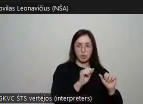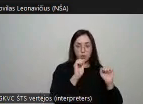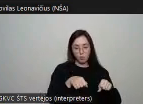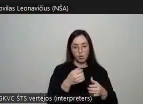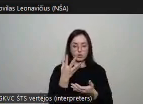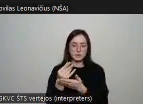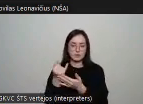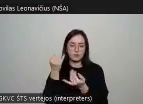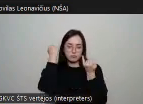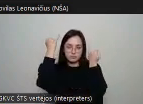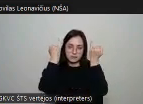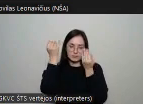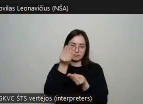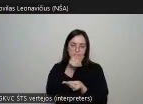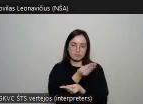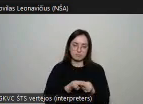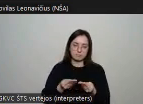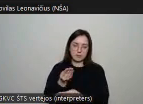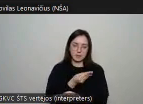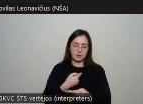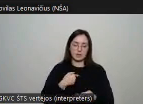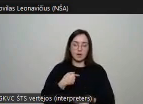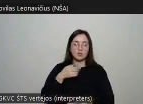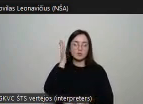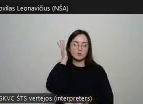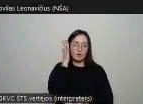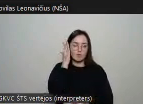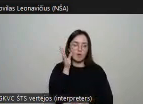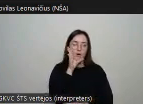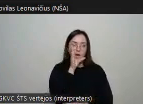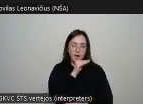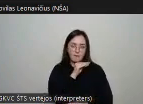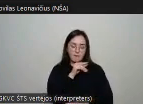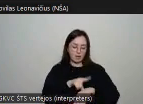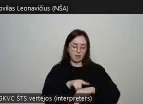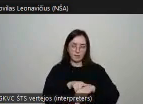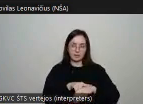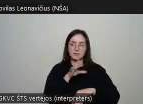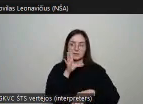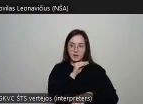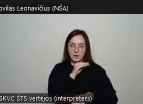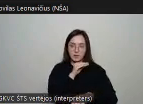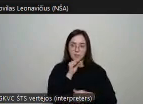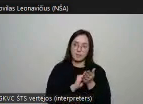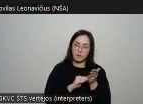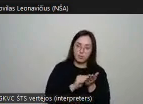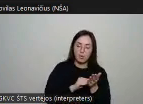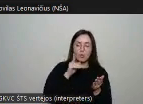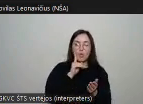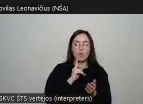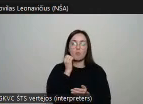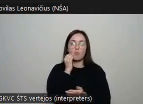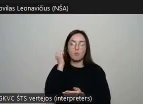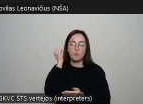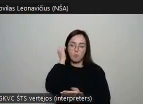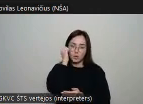savo mintimis. Aš manau, kad mums pavyko suspėti laiku. Dar kartą labai dėkuoju jums